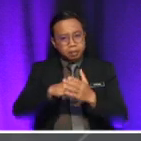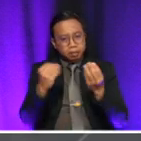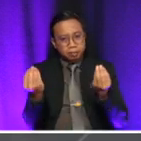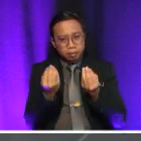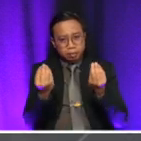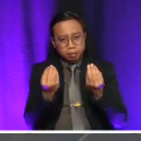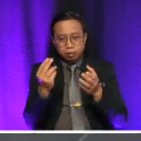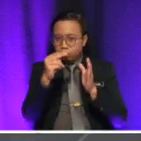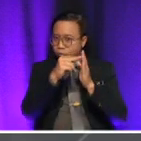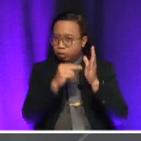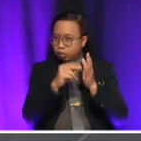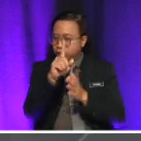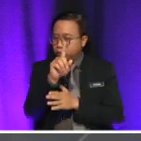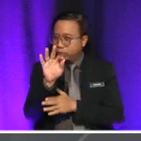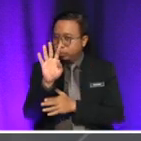1945